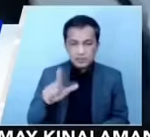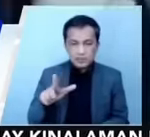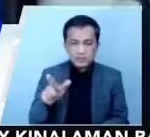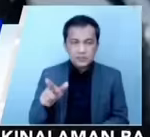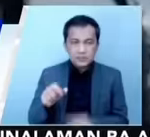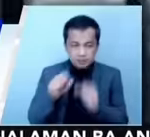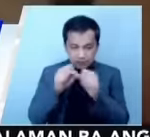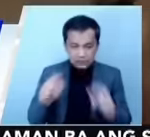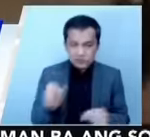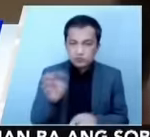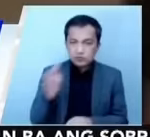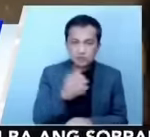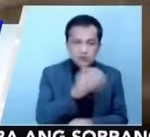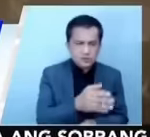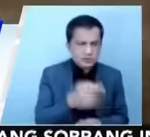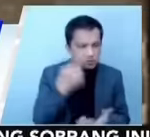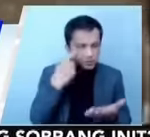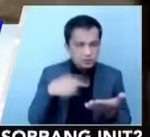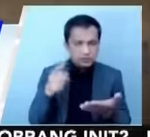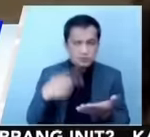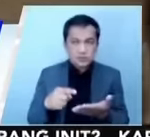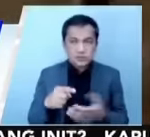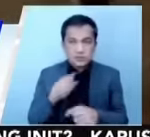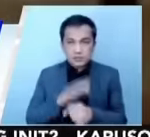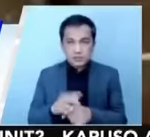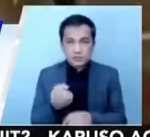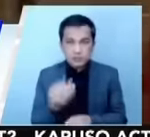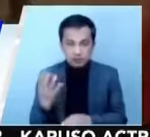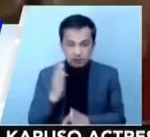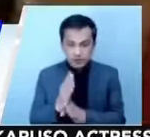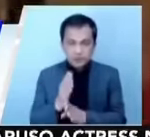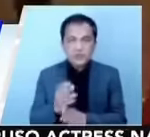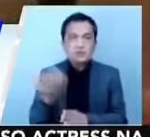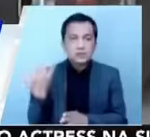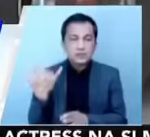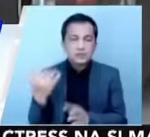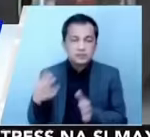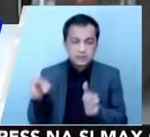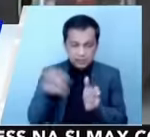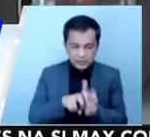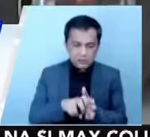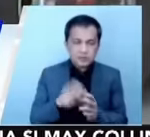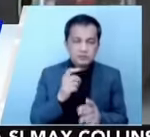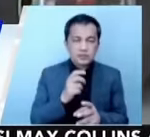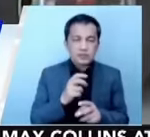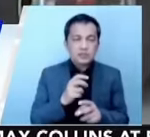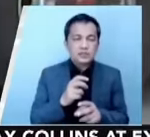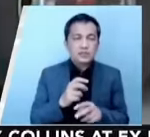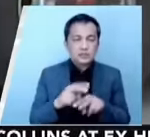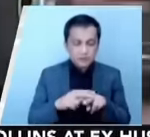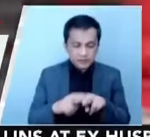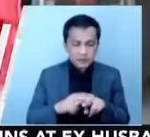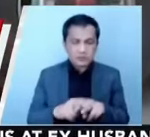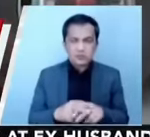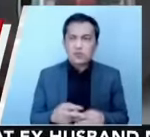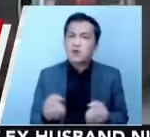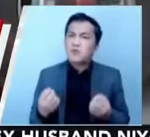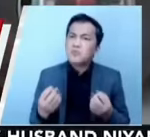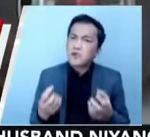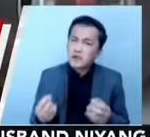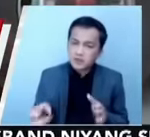Gusto rin nilang matiyak na sapat ang mga bus para sa mga dating pasahero ng mga tren. Kung maraming sumasakay at kulang ang